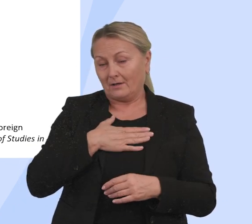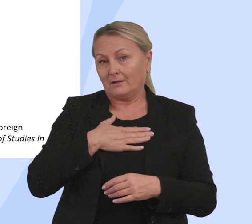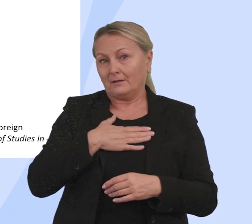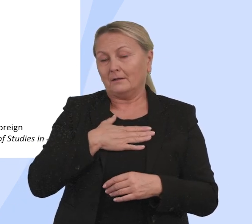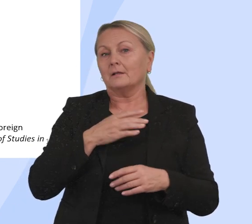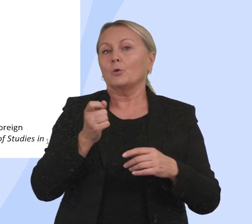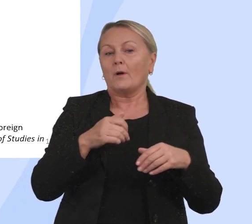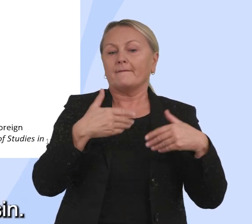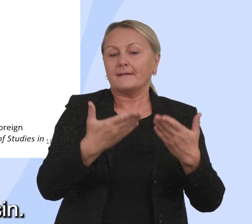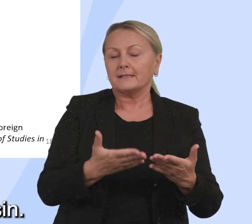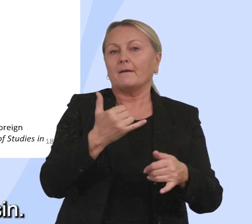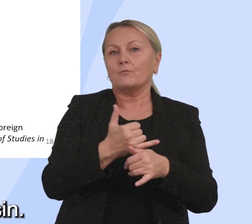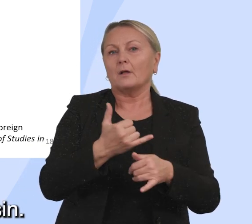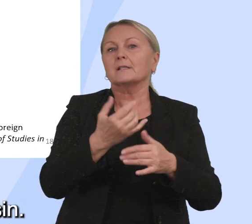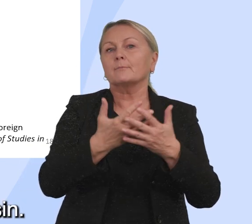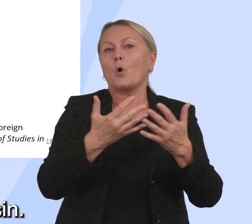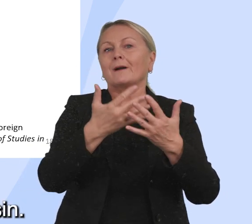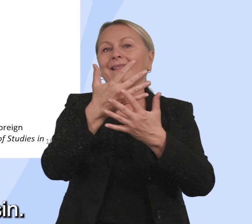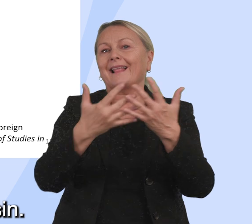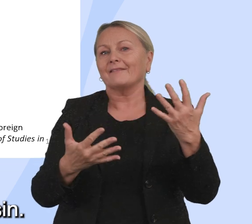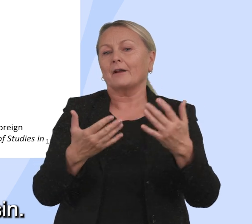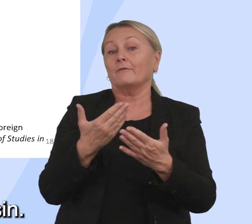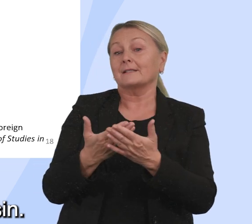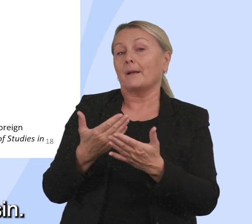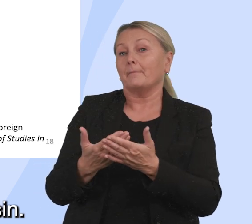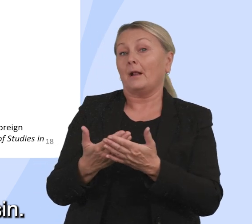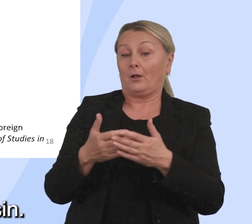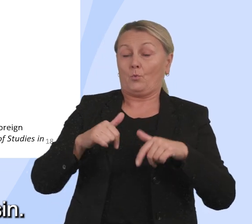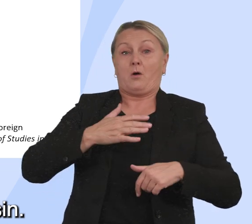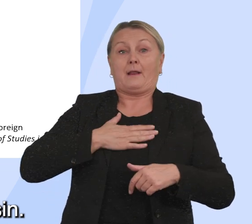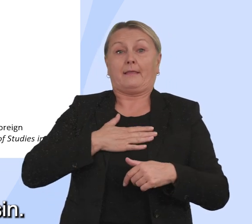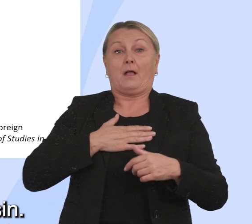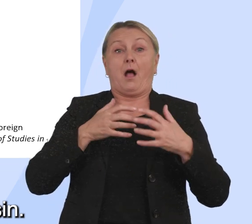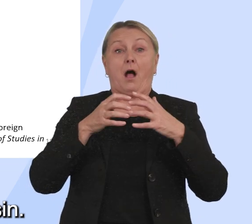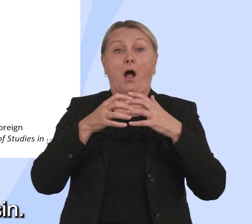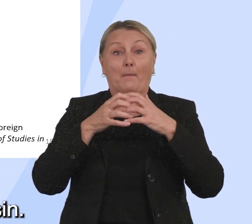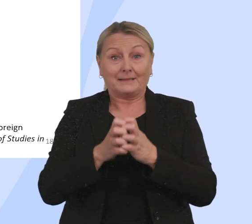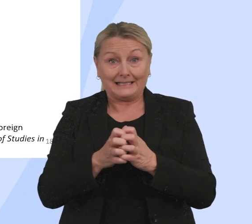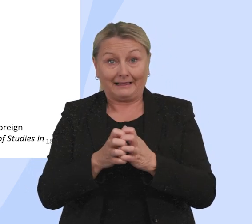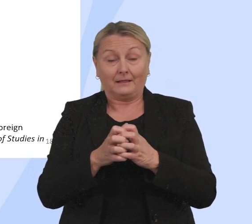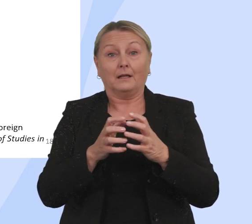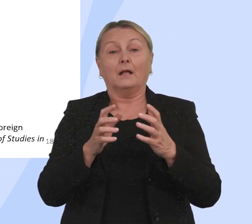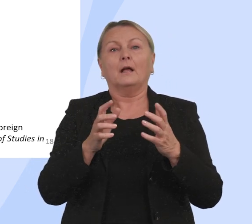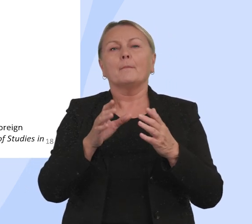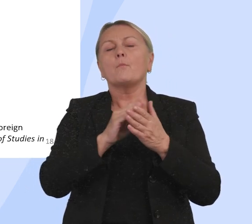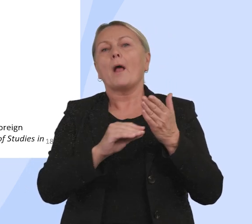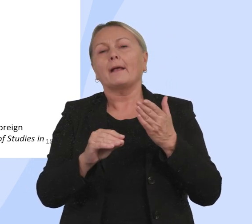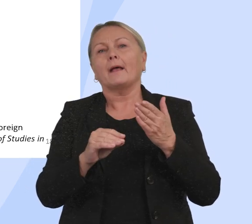et sprogligt netværk for eksempel, nu har jeg en appelsin fremme her, et sprogligt netværk, hvordan